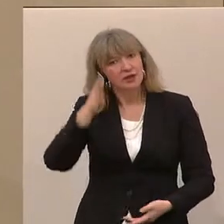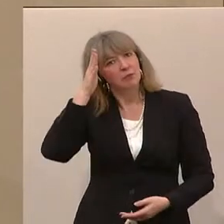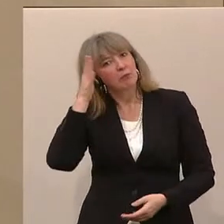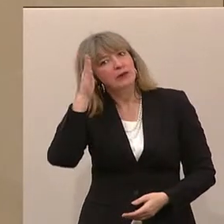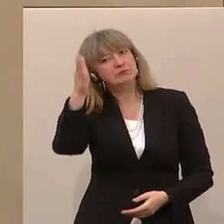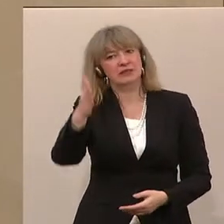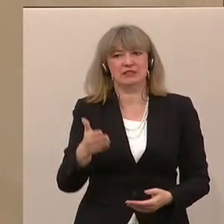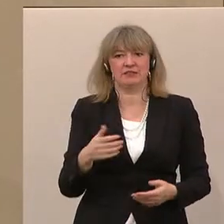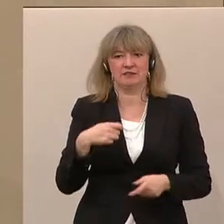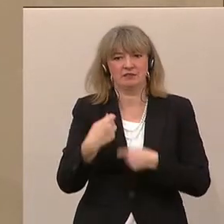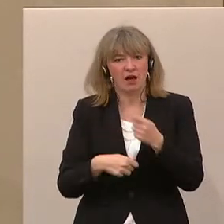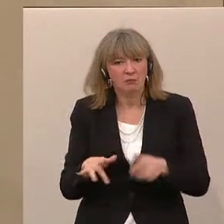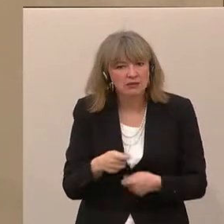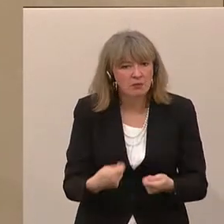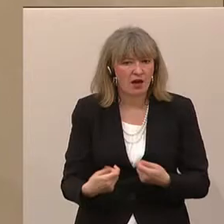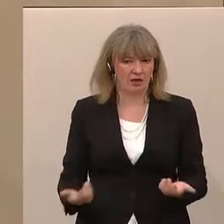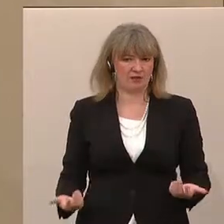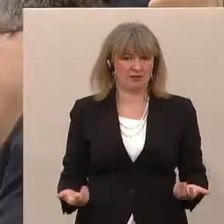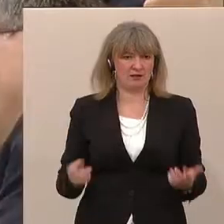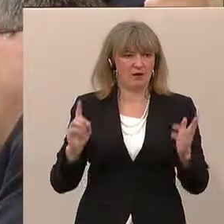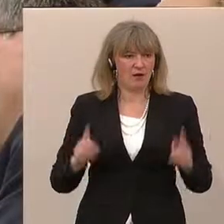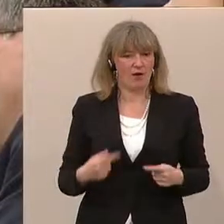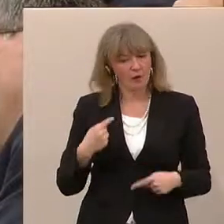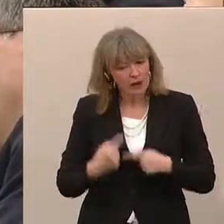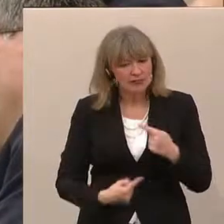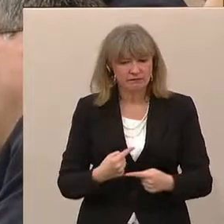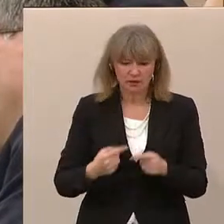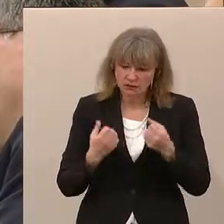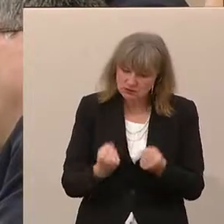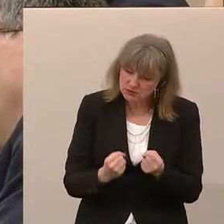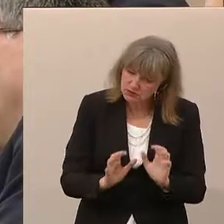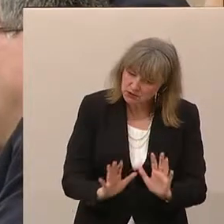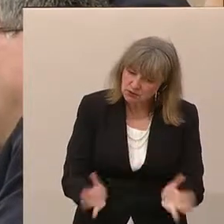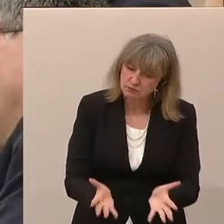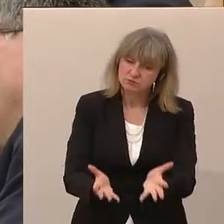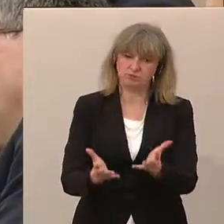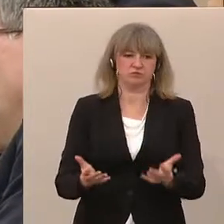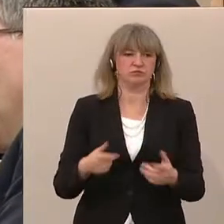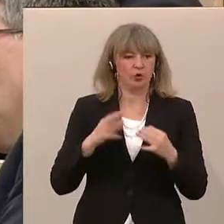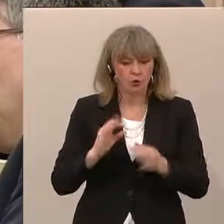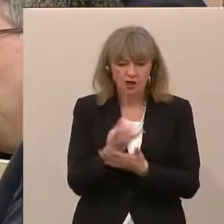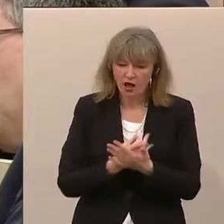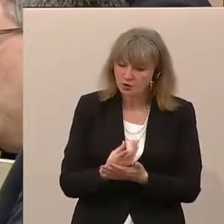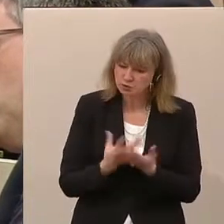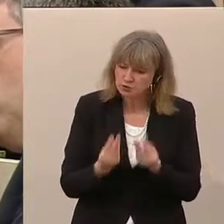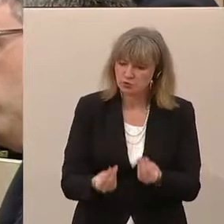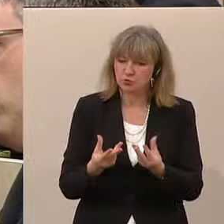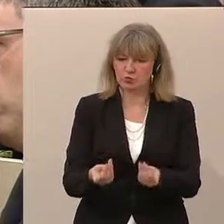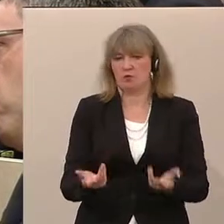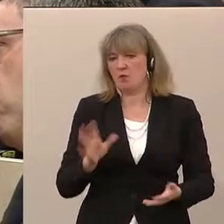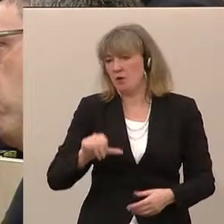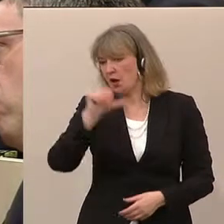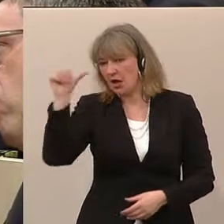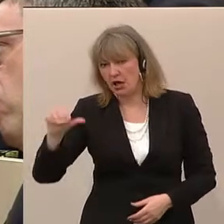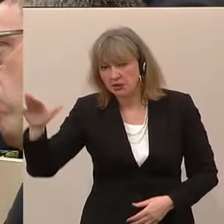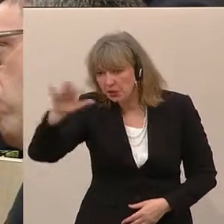vorfinden und vor allen Dingen eine Entwicklung auch sichergestellt erhalten, wo sie eine gute Ausbildung machen können, ob auf akademischem